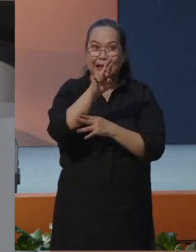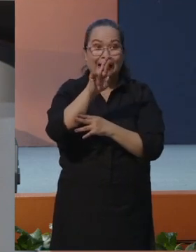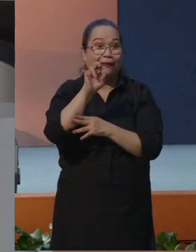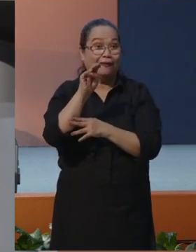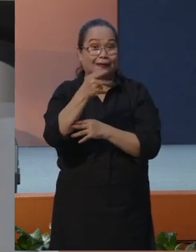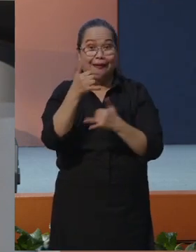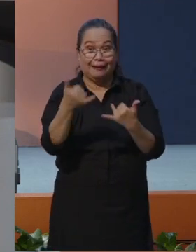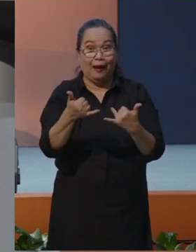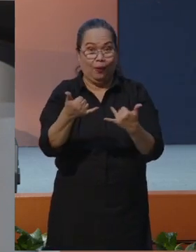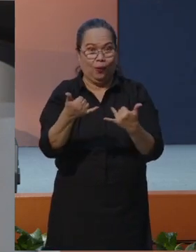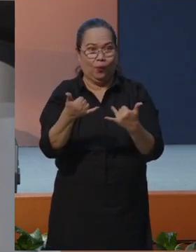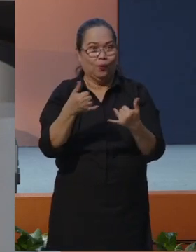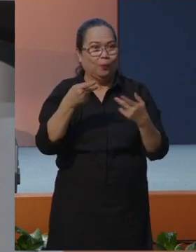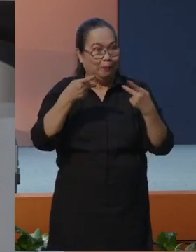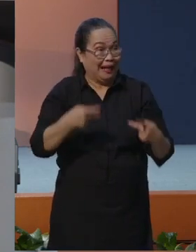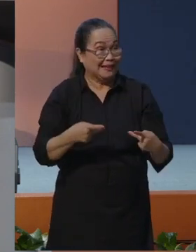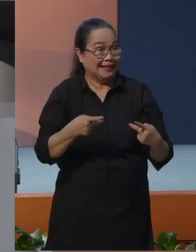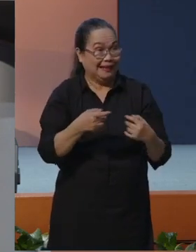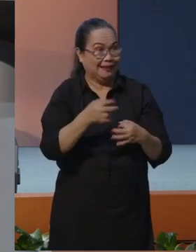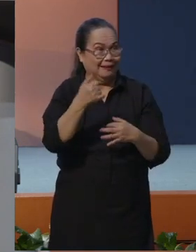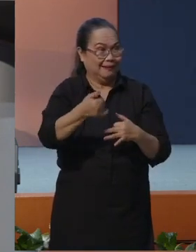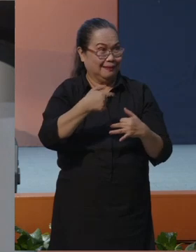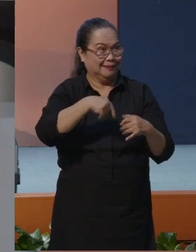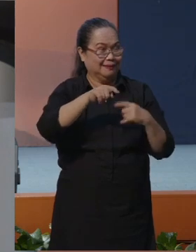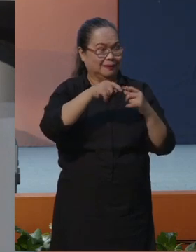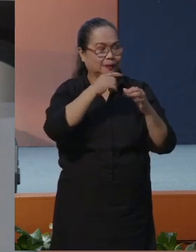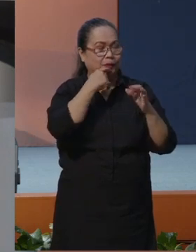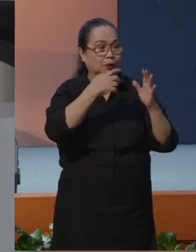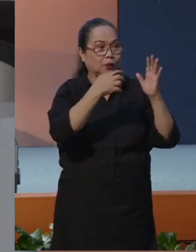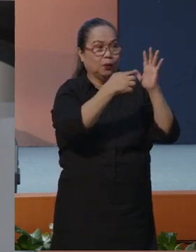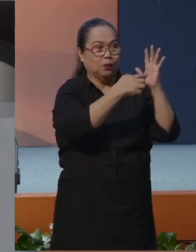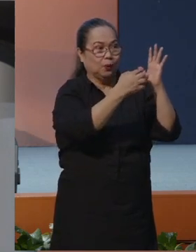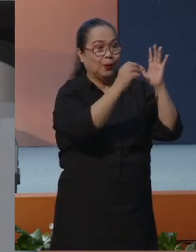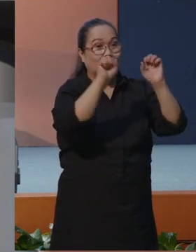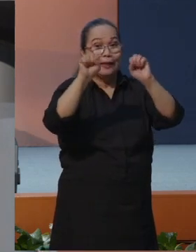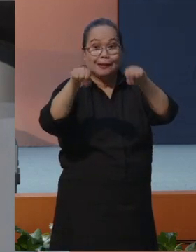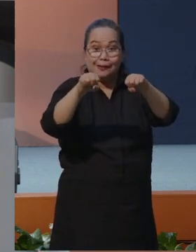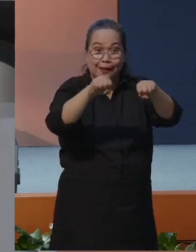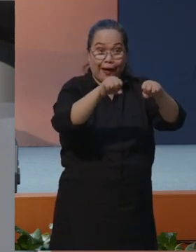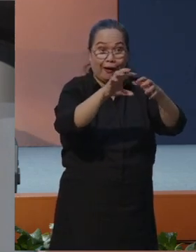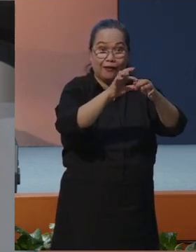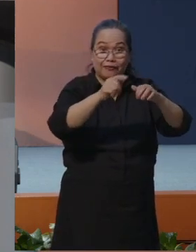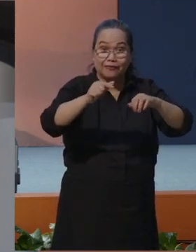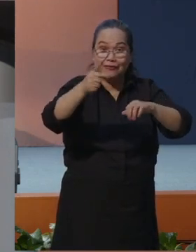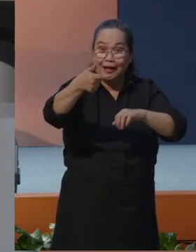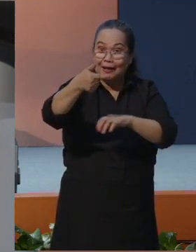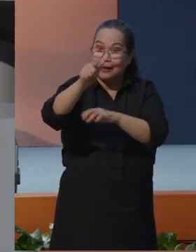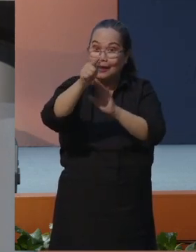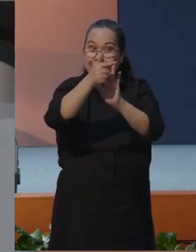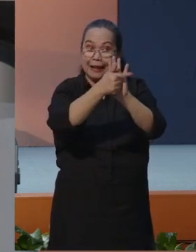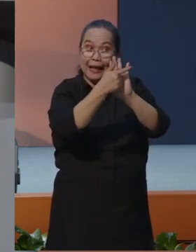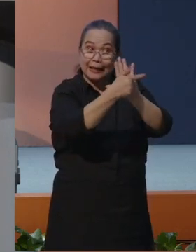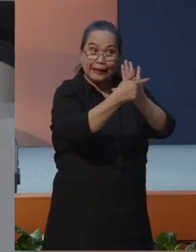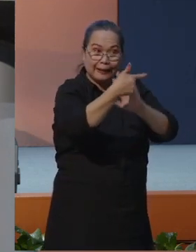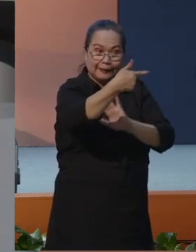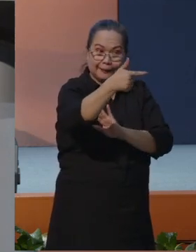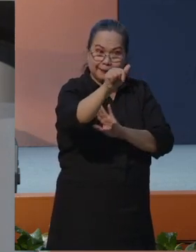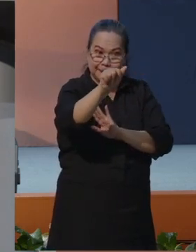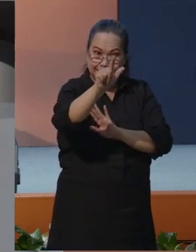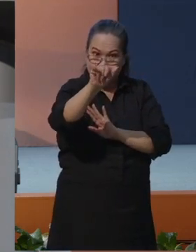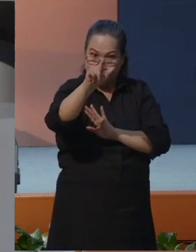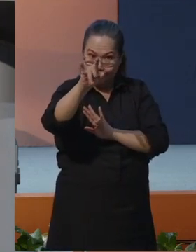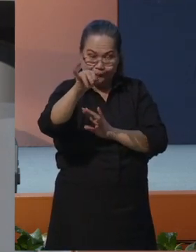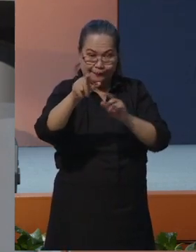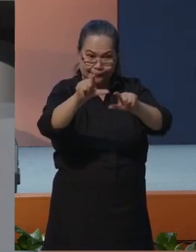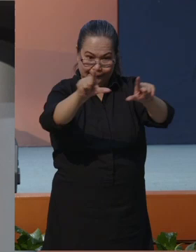pangalan ng syudad na yun ngayon. Kinneret. Kaya ang Sea of Galilee, ang isang pangalan niya is the Sea of, or the